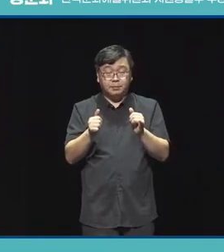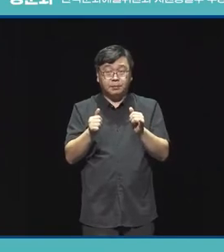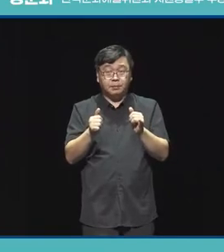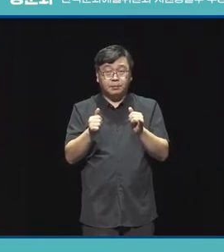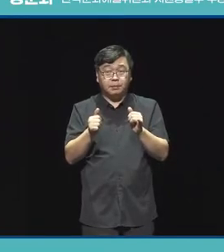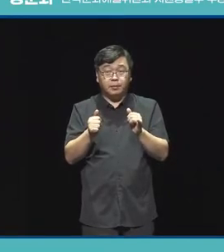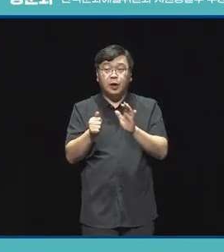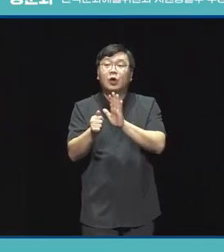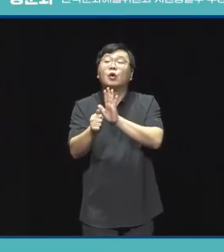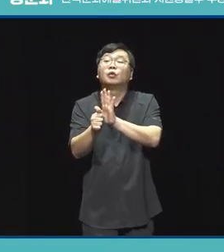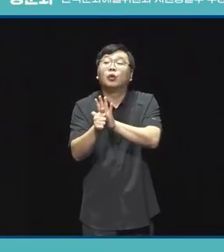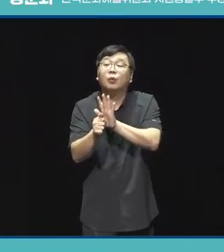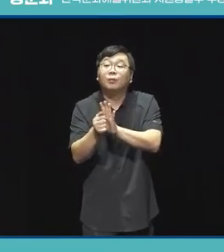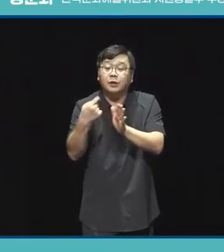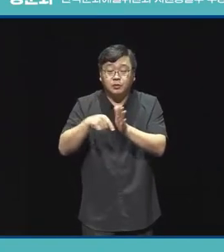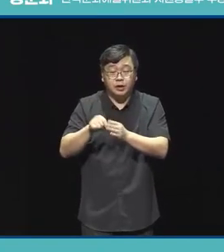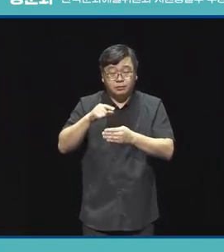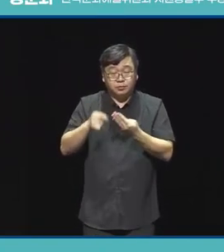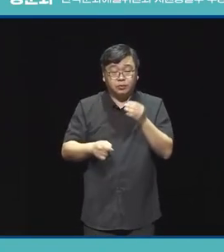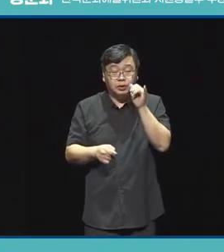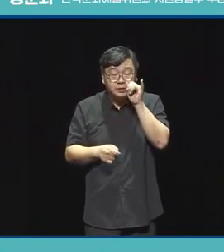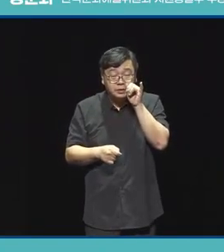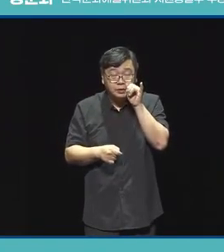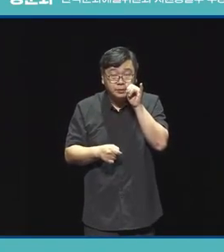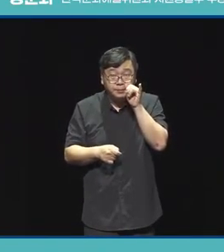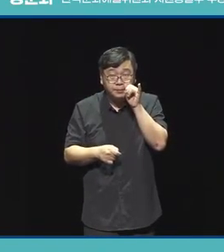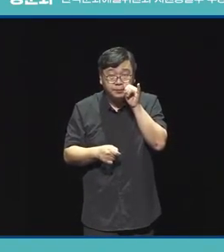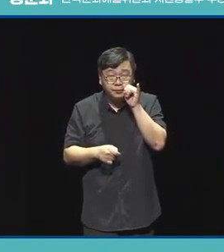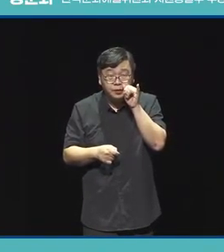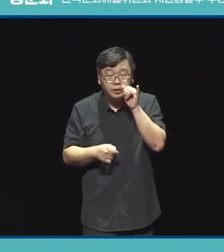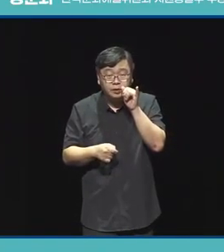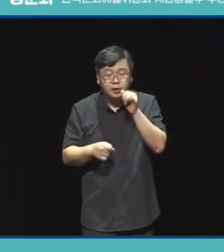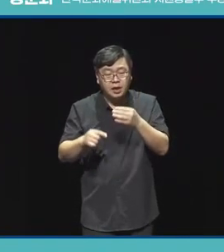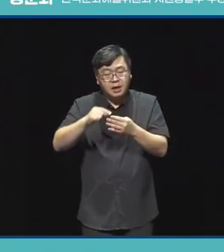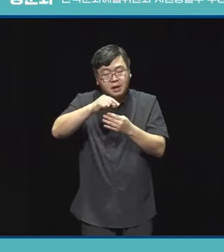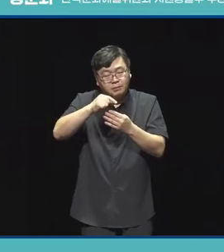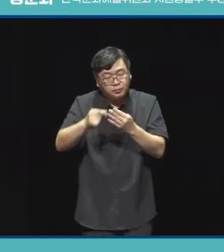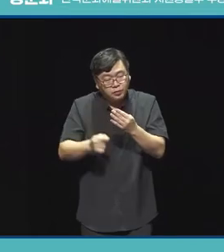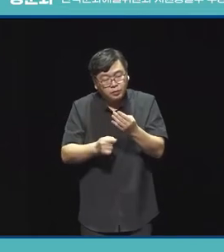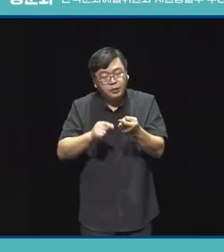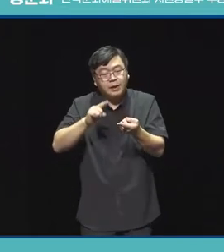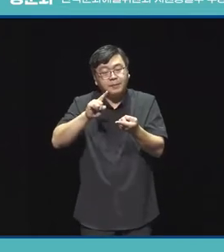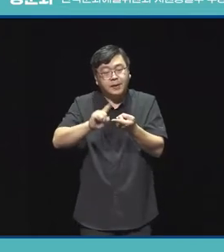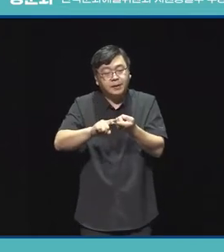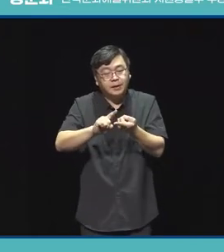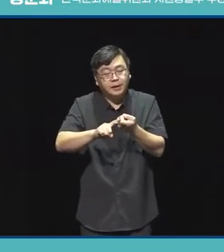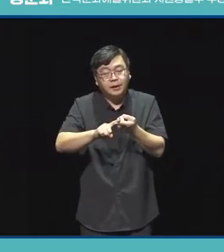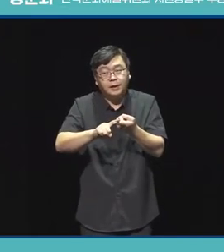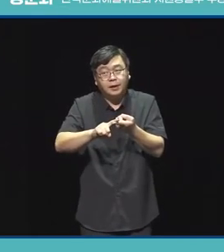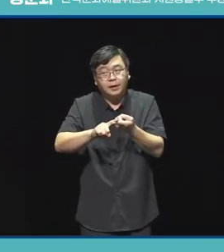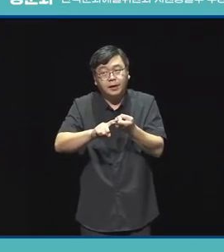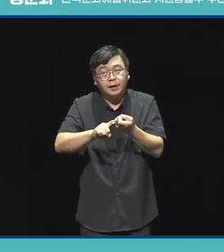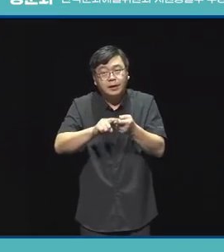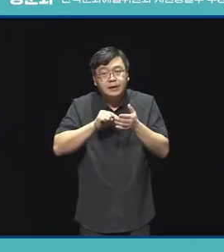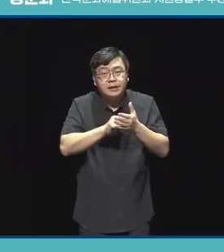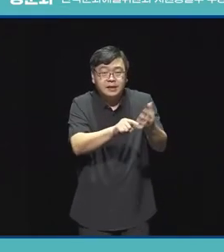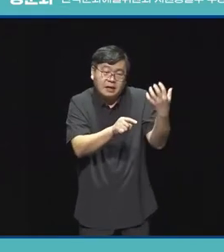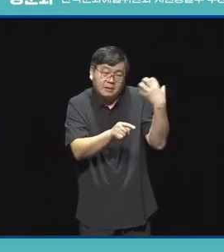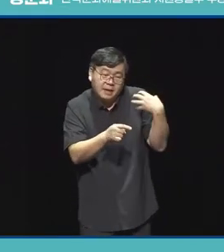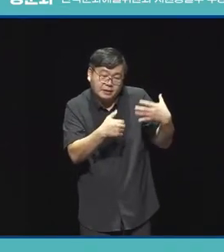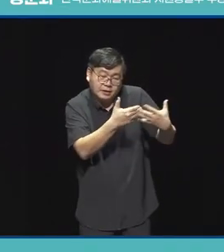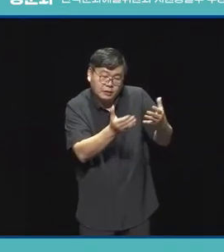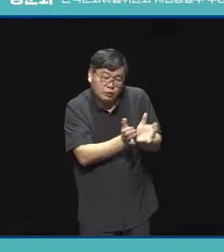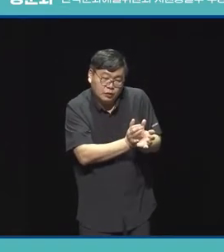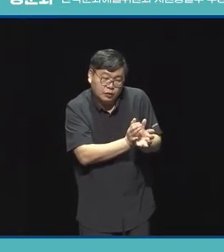이제 프로그램을 제공하게 되는데 이제 그 프로그램의 일종의 퍼실리테이터 역할을 할 주관처를 공모하는 사업으로 이해해